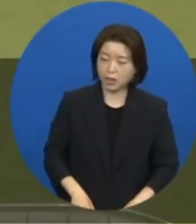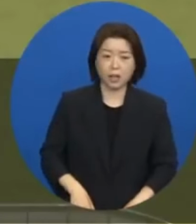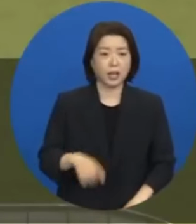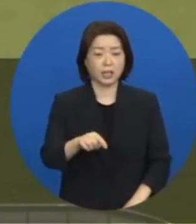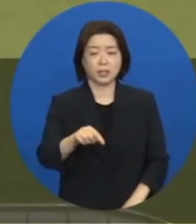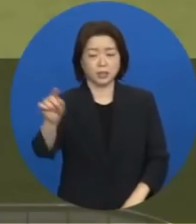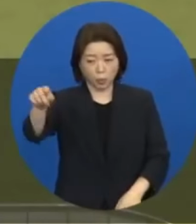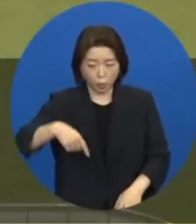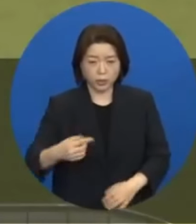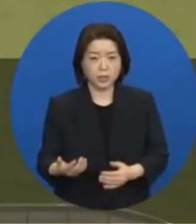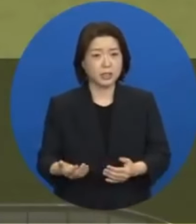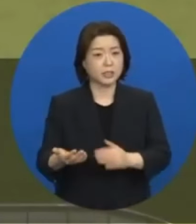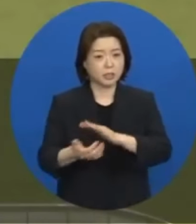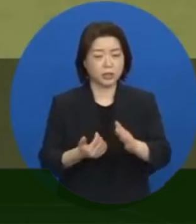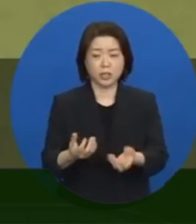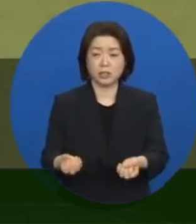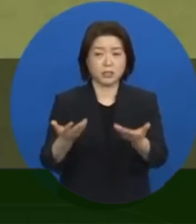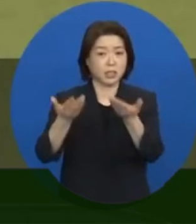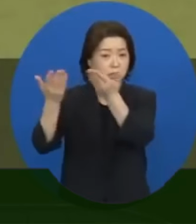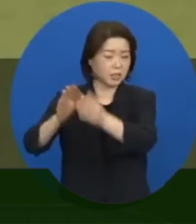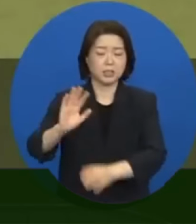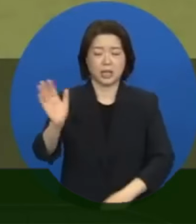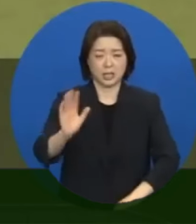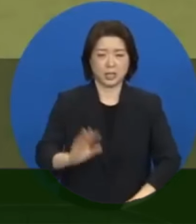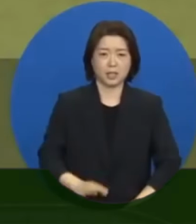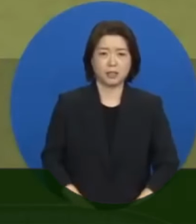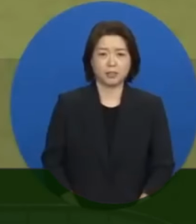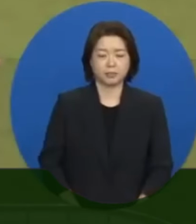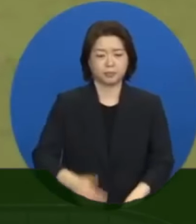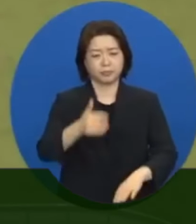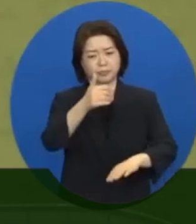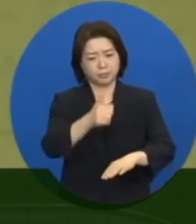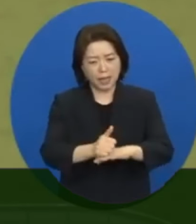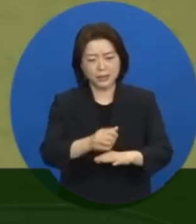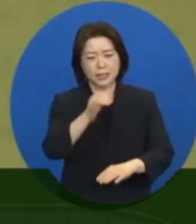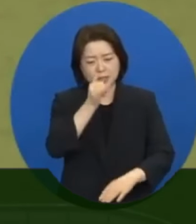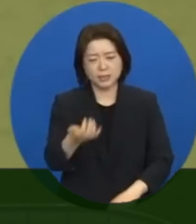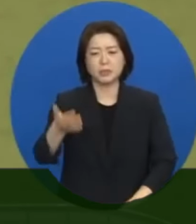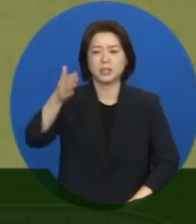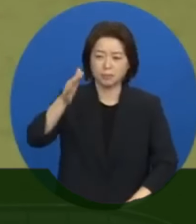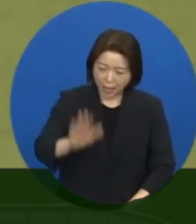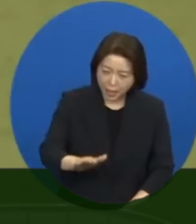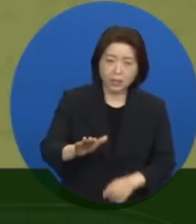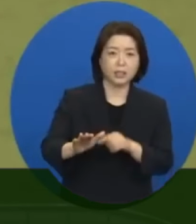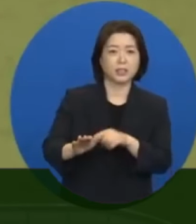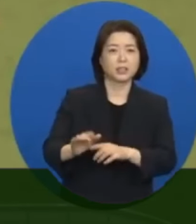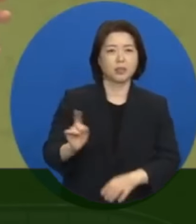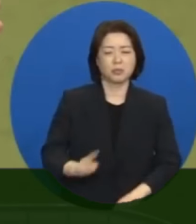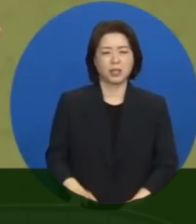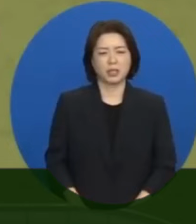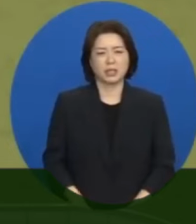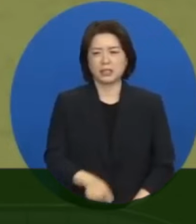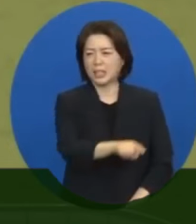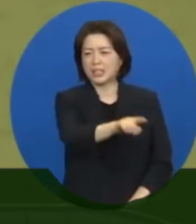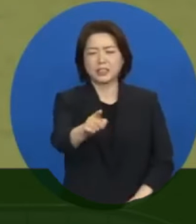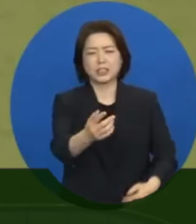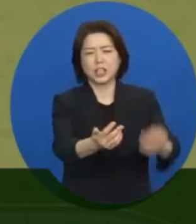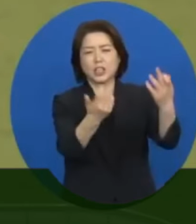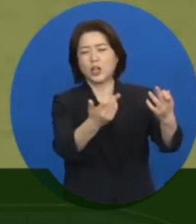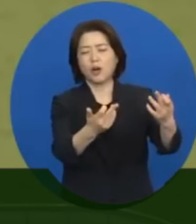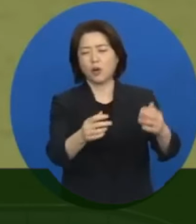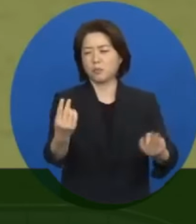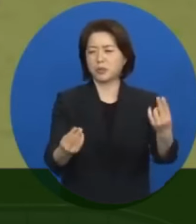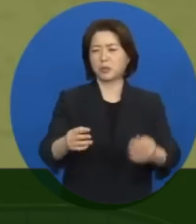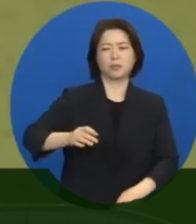바치지 않겠어 막내가 있긴 합니다만 이게 무슨 뉘앙스에 아 걔는 후보도 안 됩니다 걔는